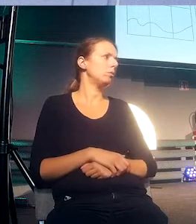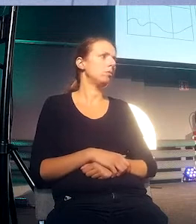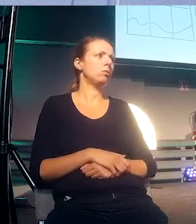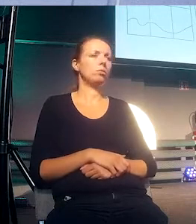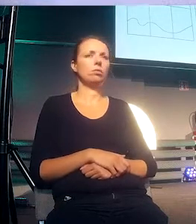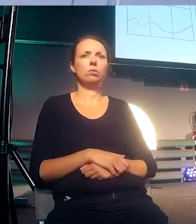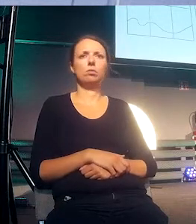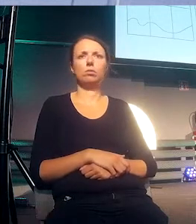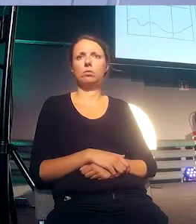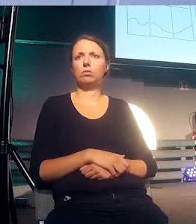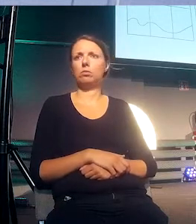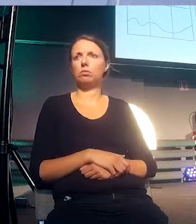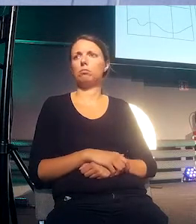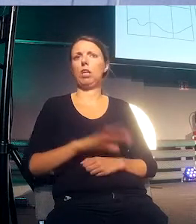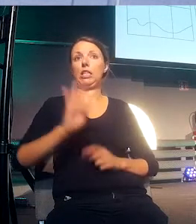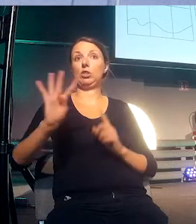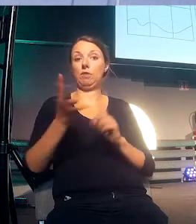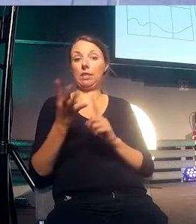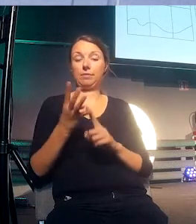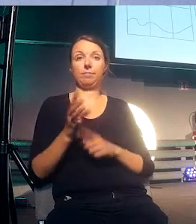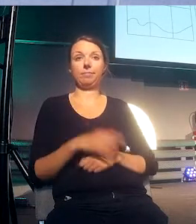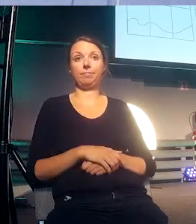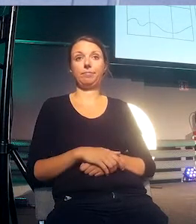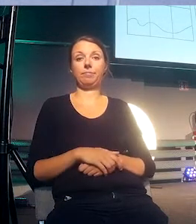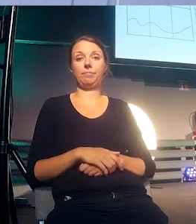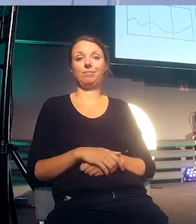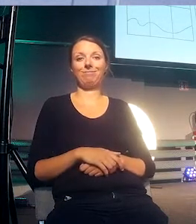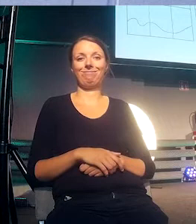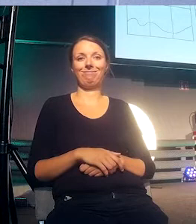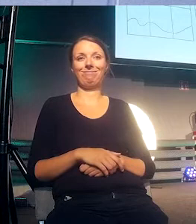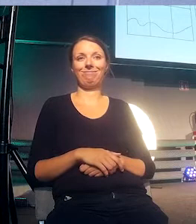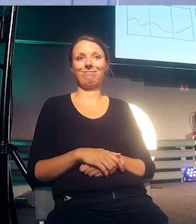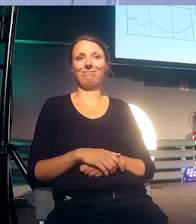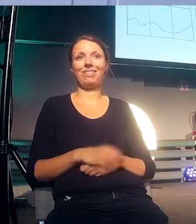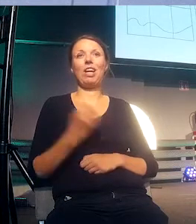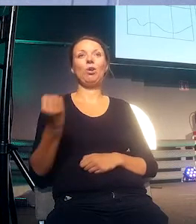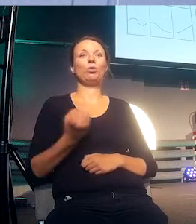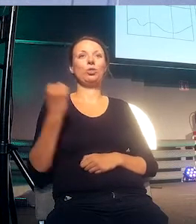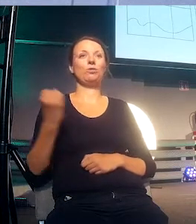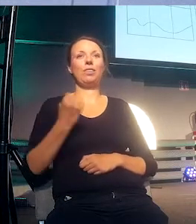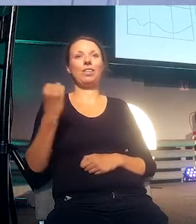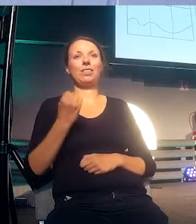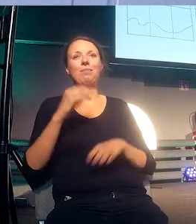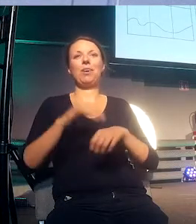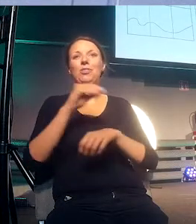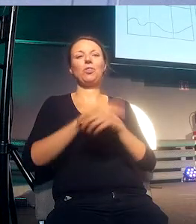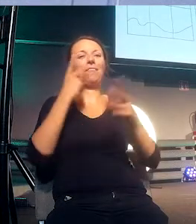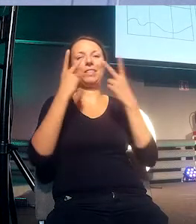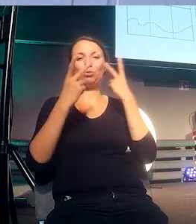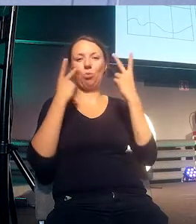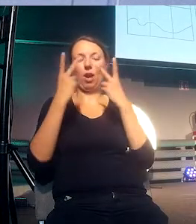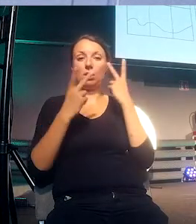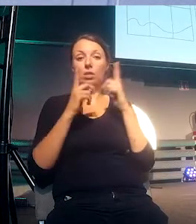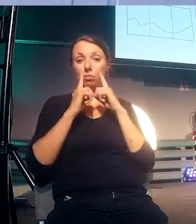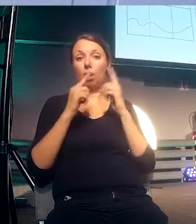Czwarta rzecz to jest to, że używanie metod wizualnych naprawdę bardzo